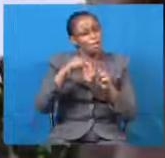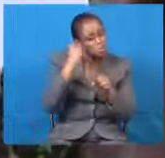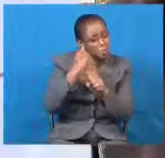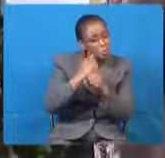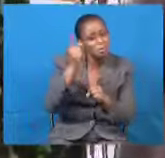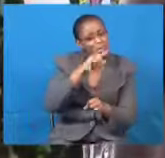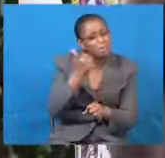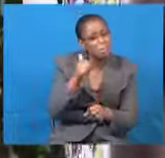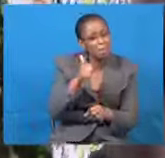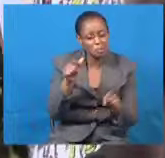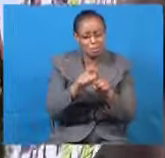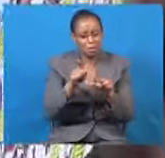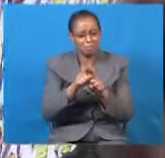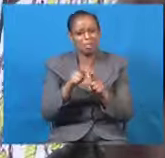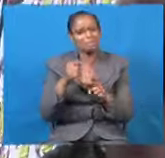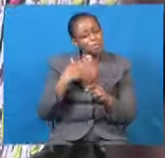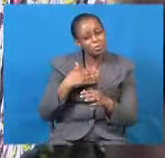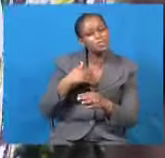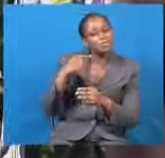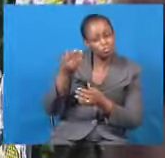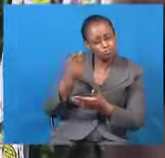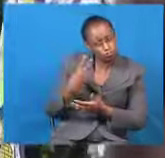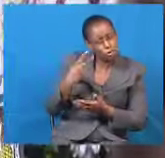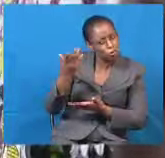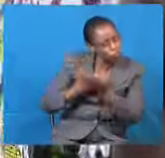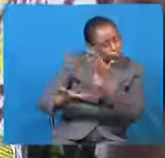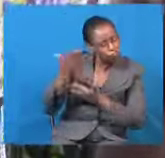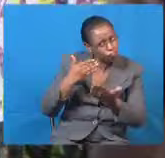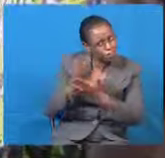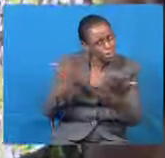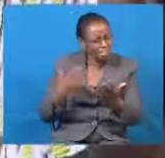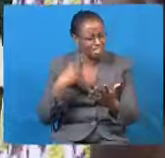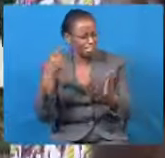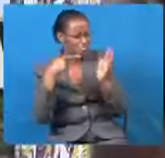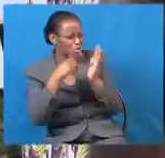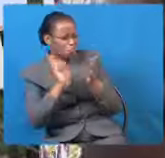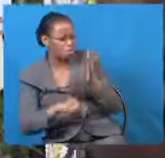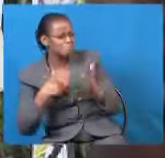mwan lakini bado sijam maliza kazi yangu ehe alafu pia kuna kitu